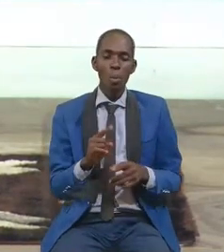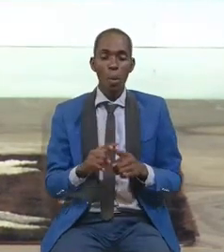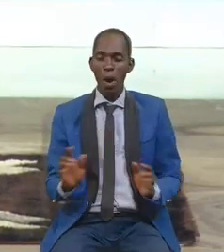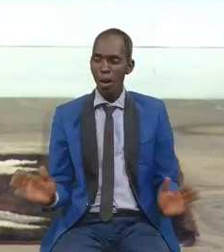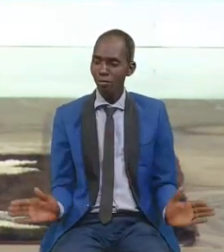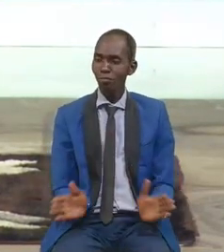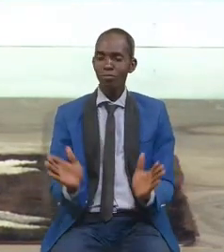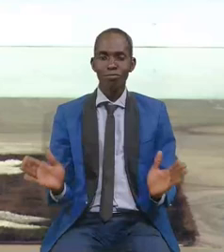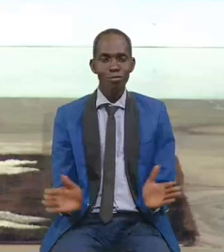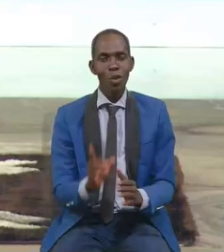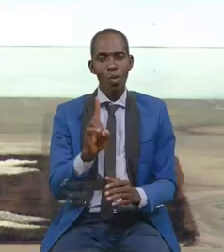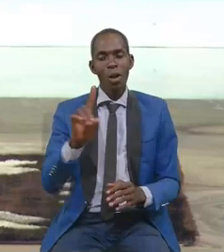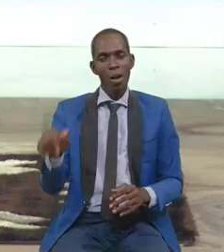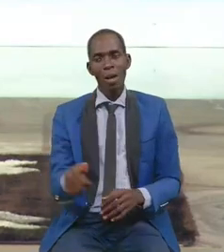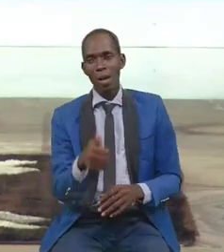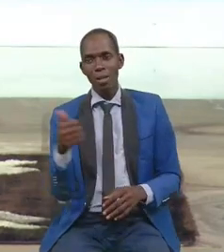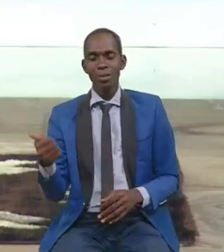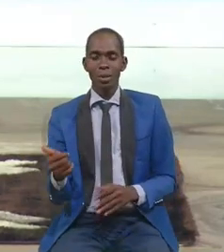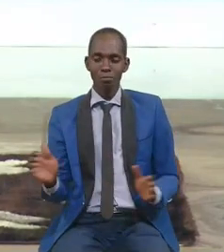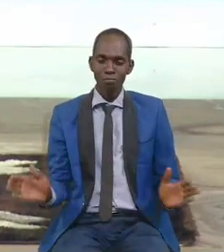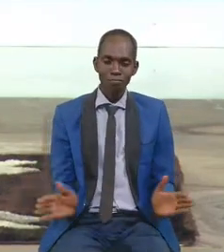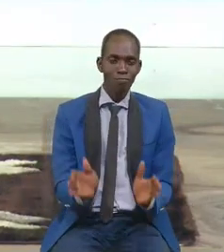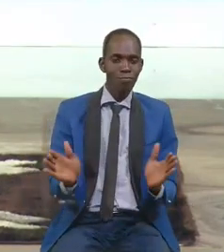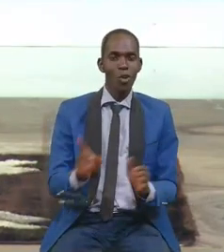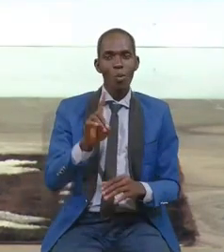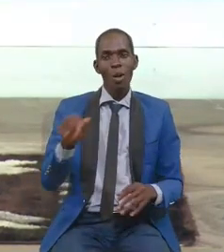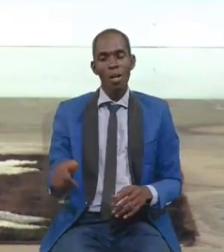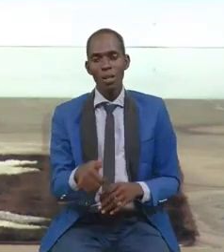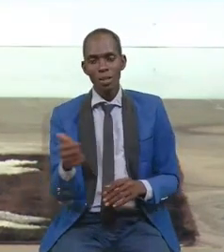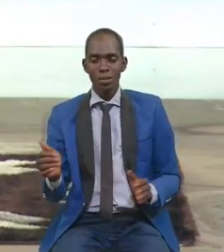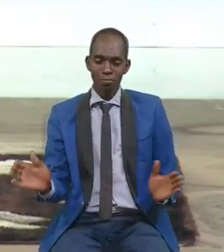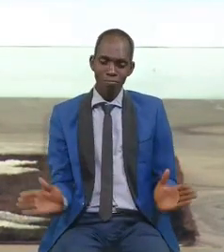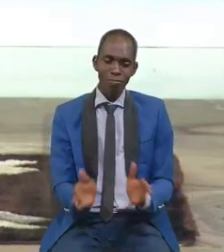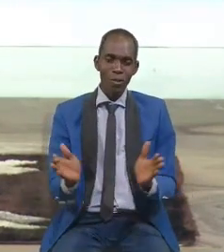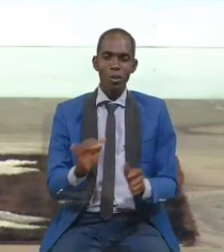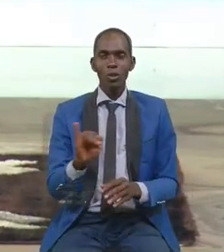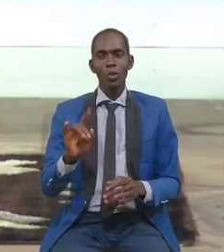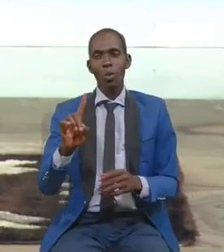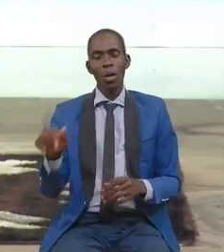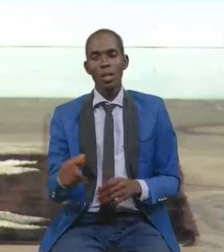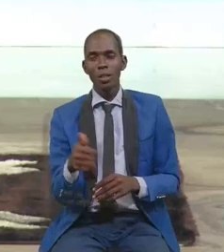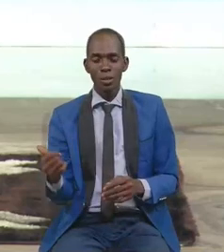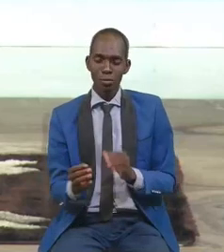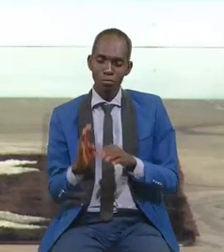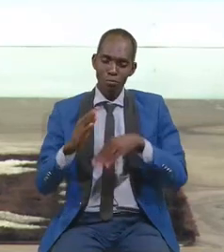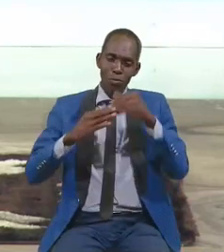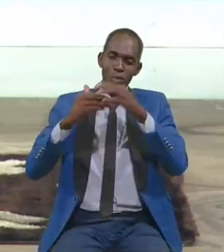exhortons-nous réciproquement, c'est la communion aussi, mais exhortons-nous, encourageons-nous,